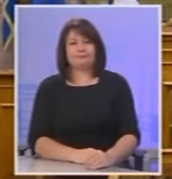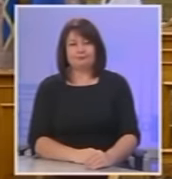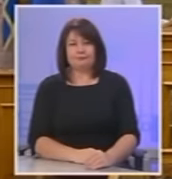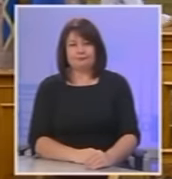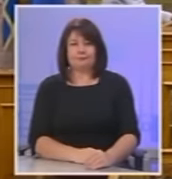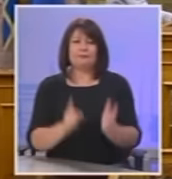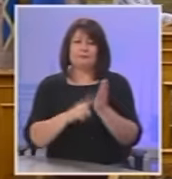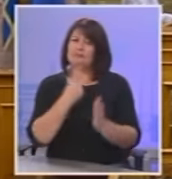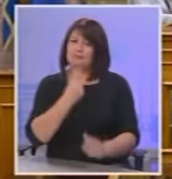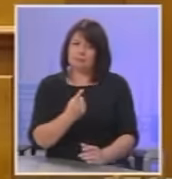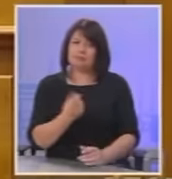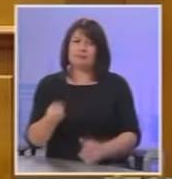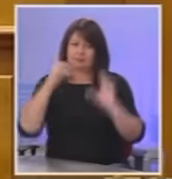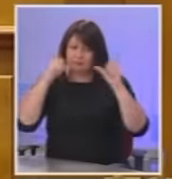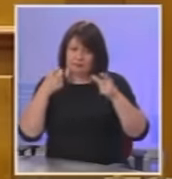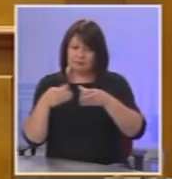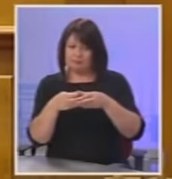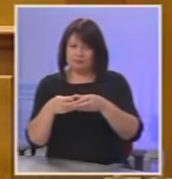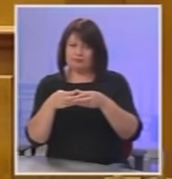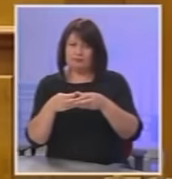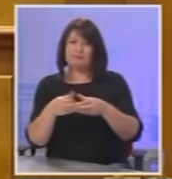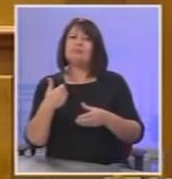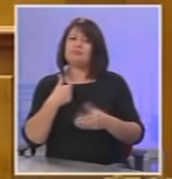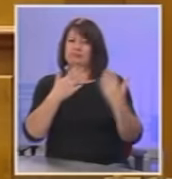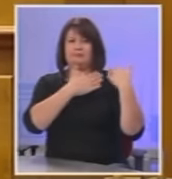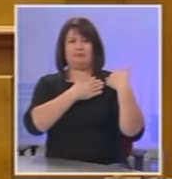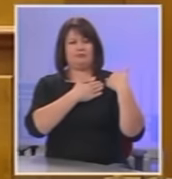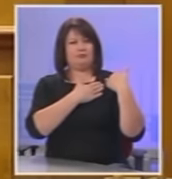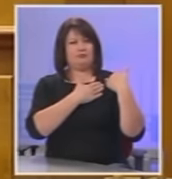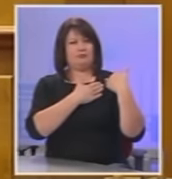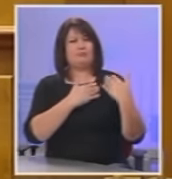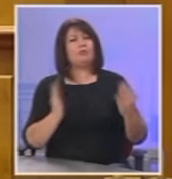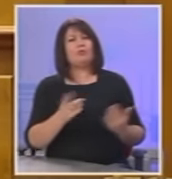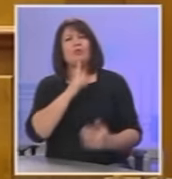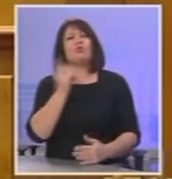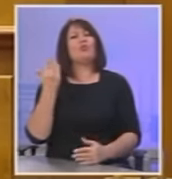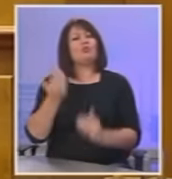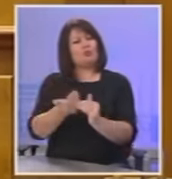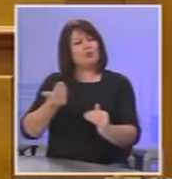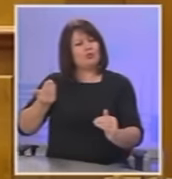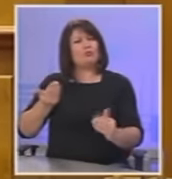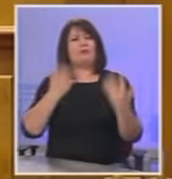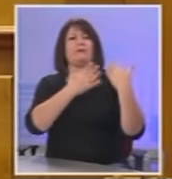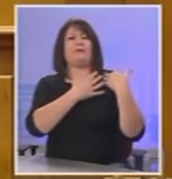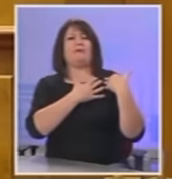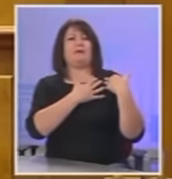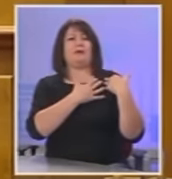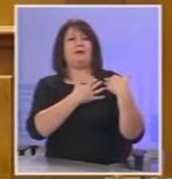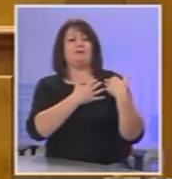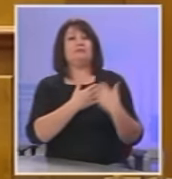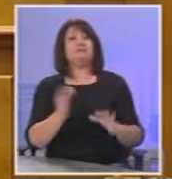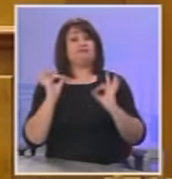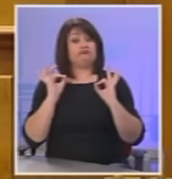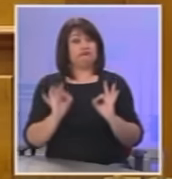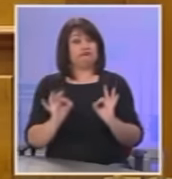Και πρέπει να σας πω ότι η Νέα Δημοκρατία θα σταθεί με ευθύνη, όπως και στο προηγούμενο διάστημα, έτσι και τώρα.